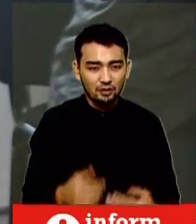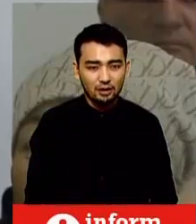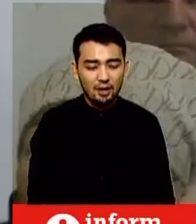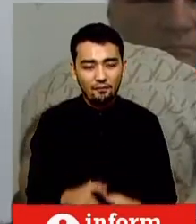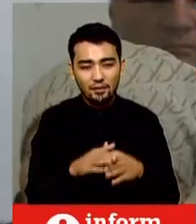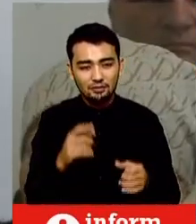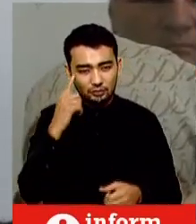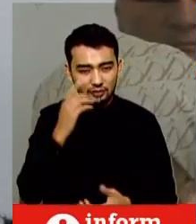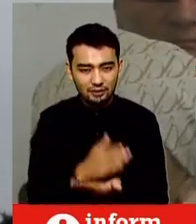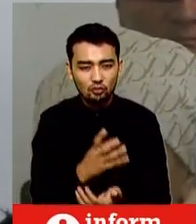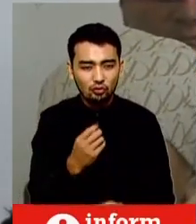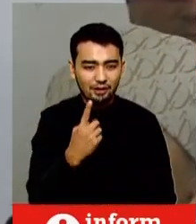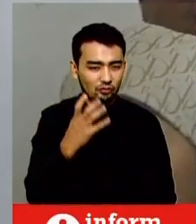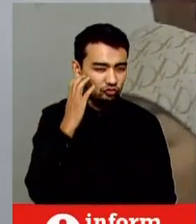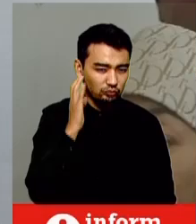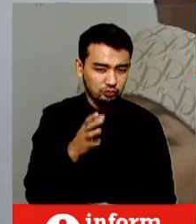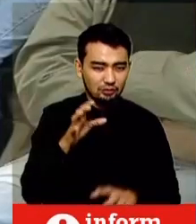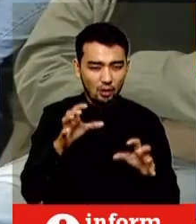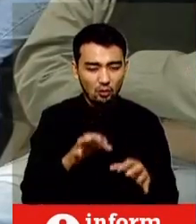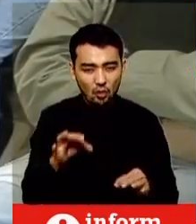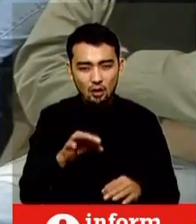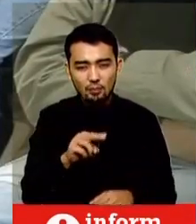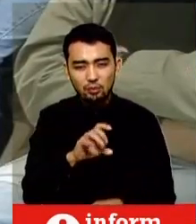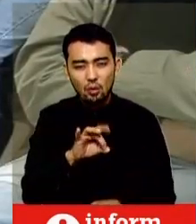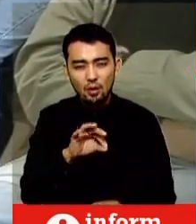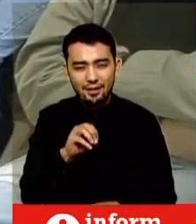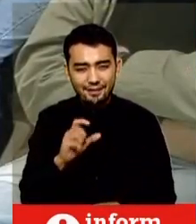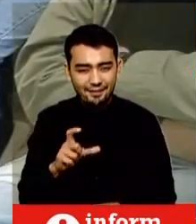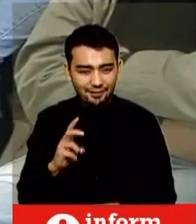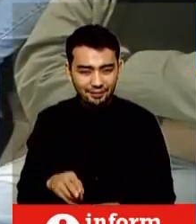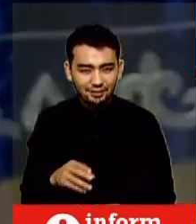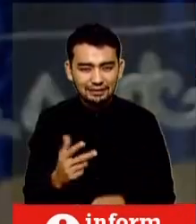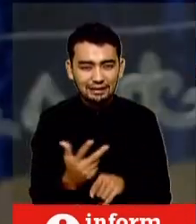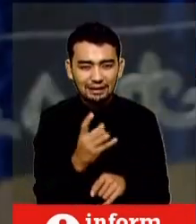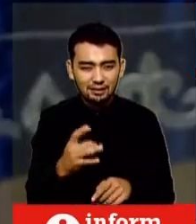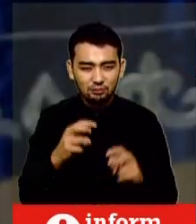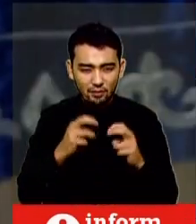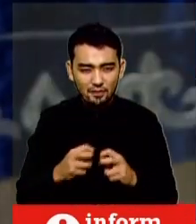будет еще одно слушание. По закону проектировщики вправе проводить их до трех раз.